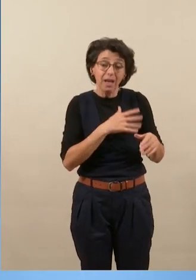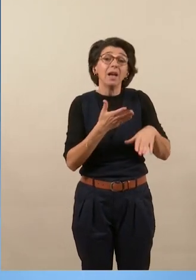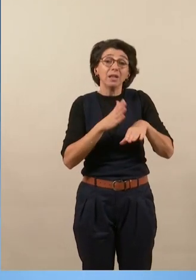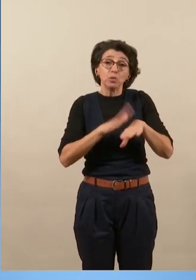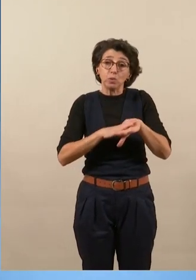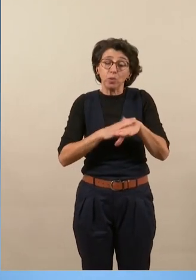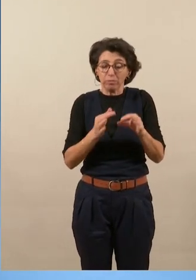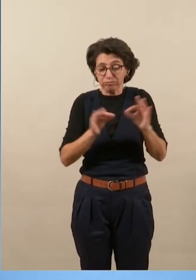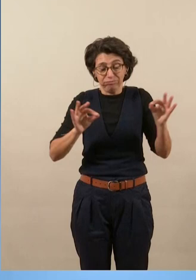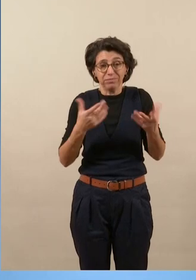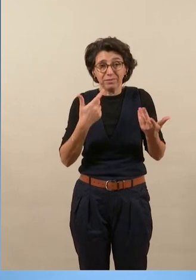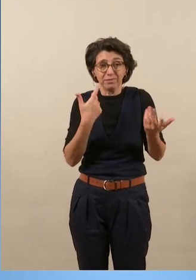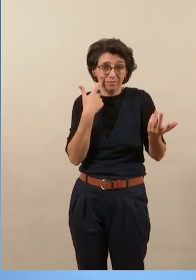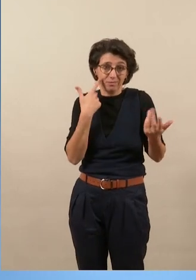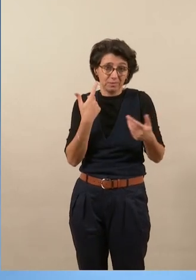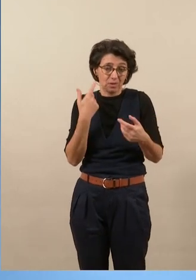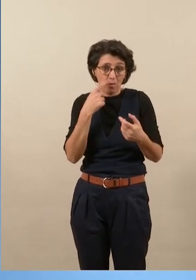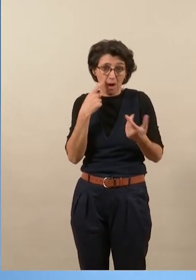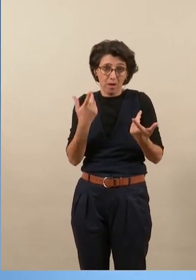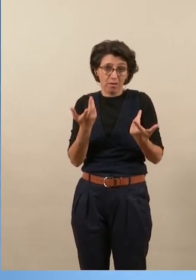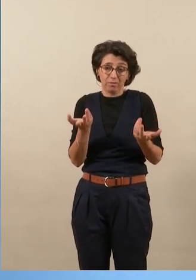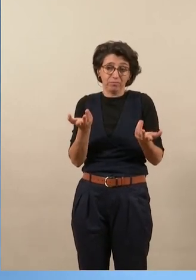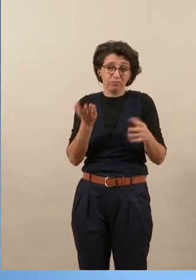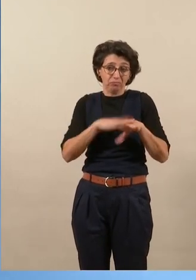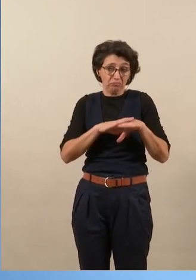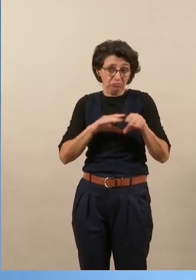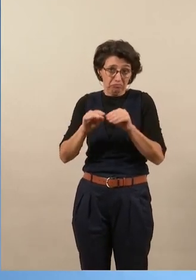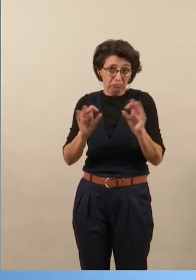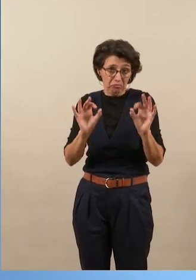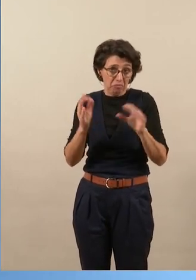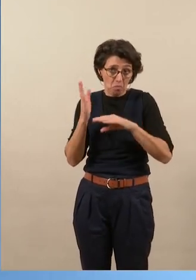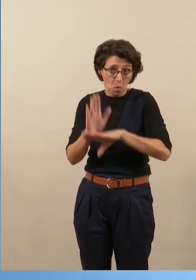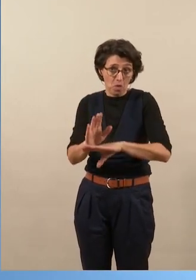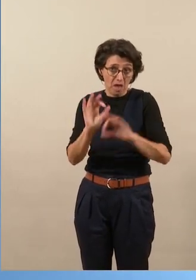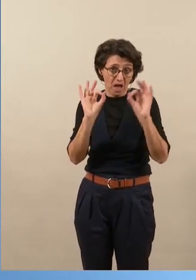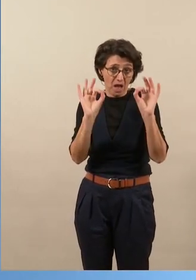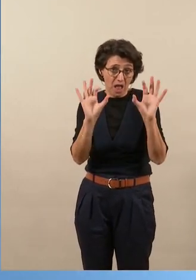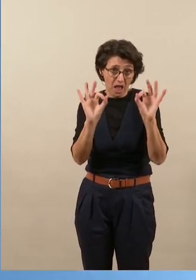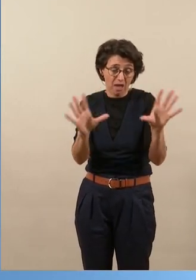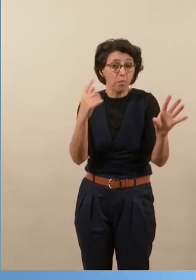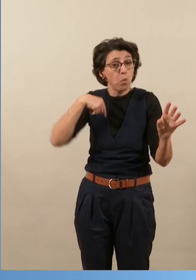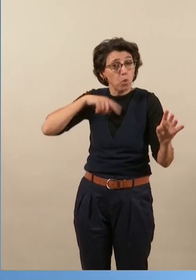pour l'an prochain non pas pour nous surtout pour les Grenoblois et les grenobloises